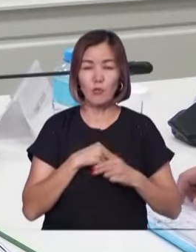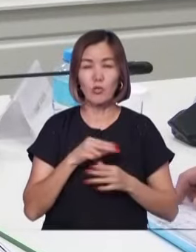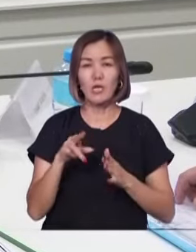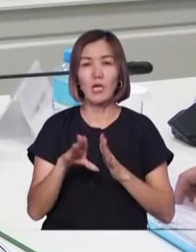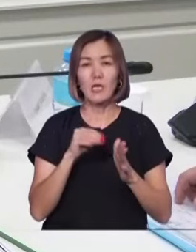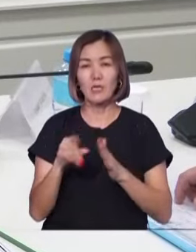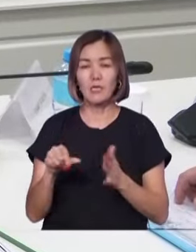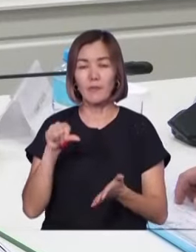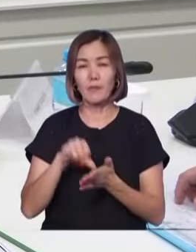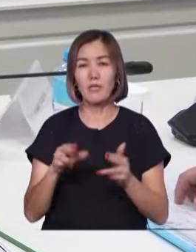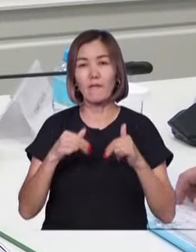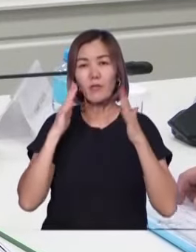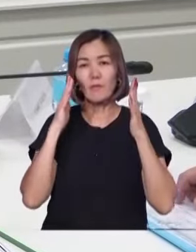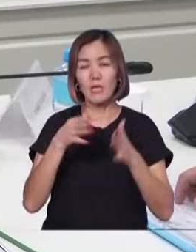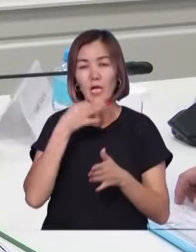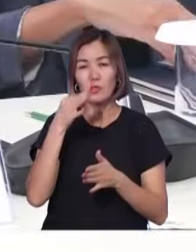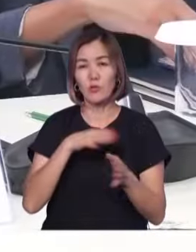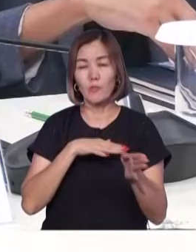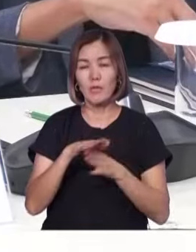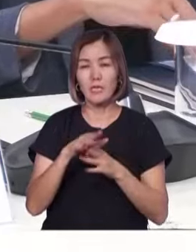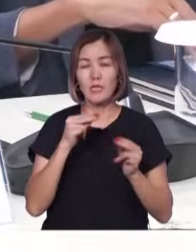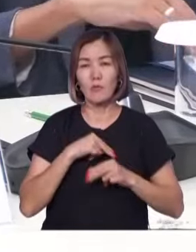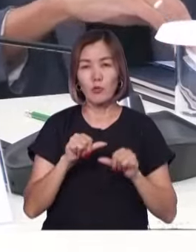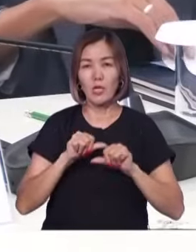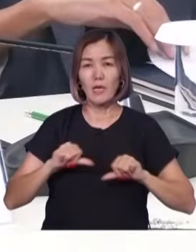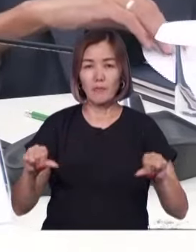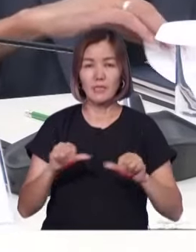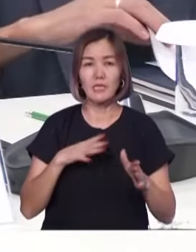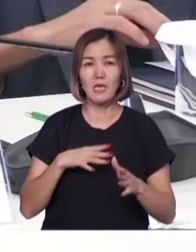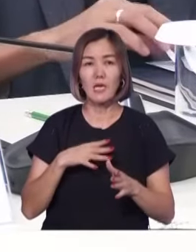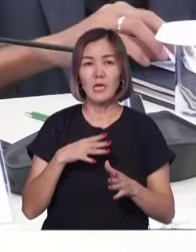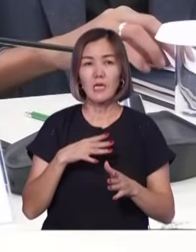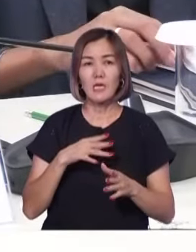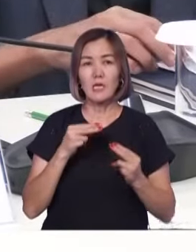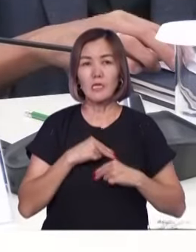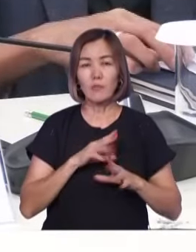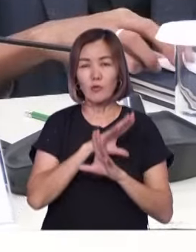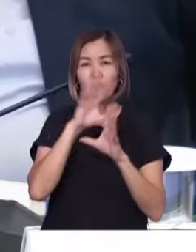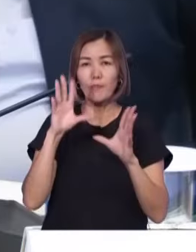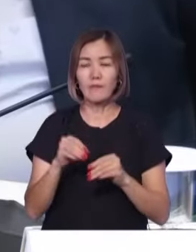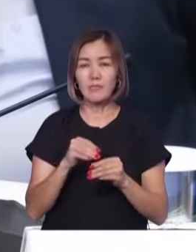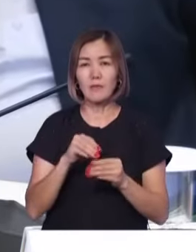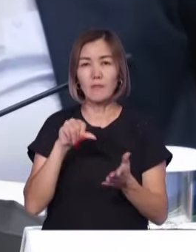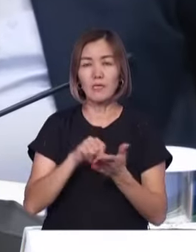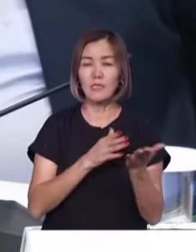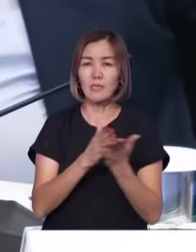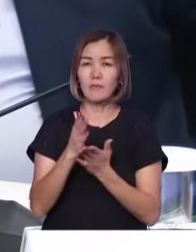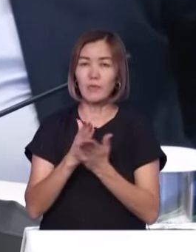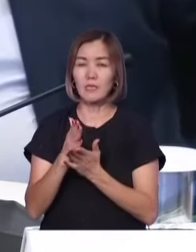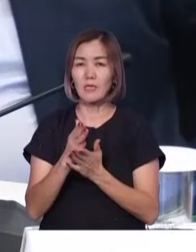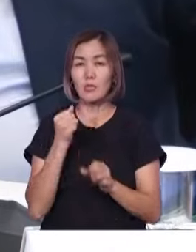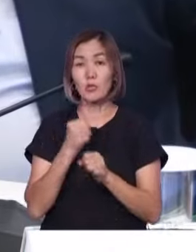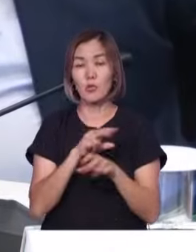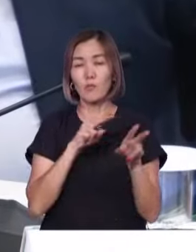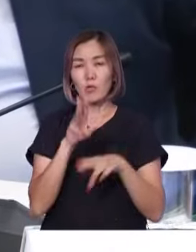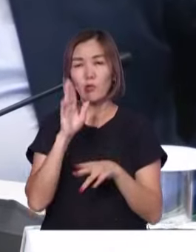избранники приняли во внимание отчёт о проделанной работе комиссии они также отметили что работа по всем озвученный направлениям будет находиться под